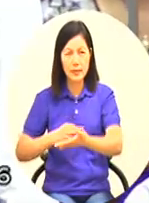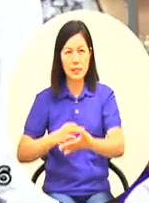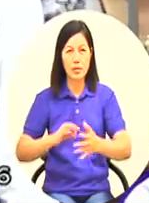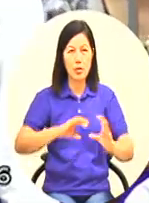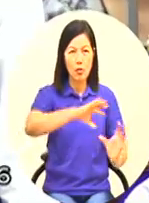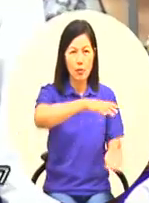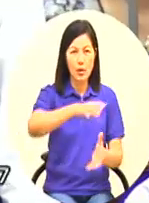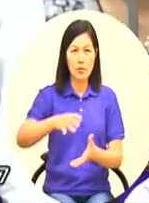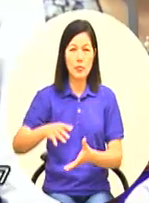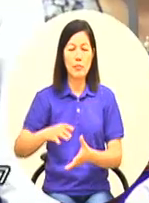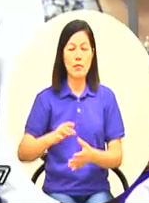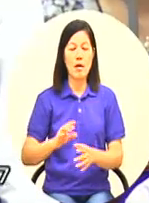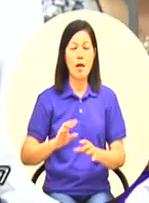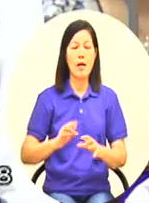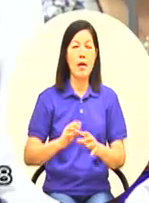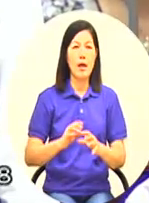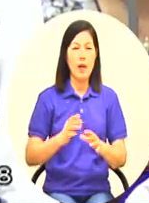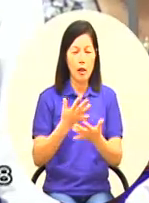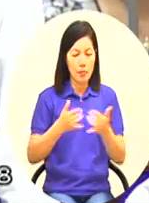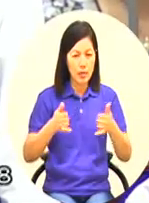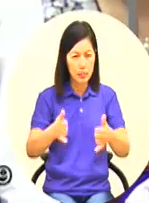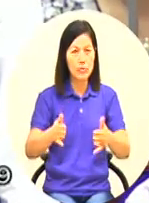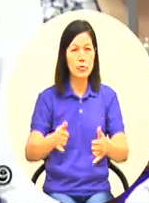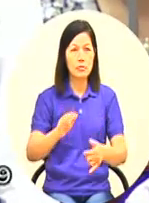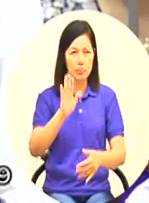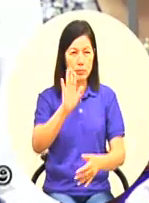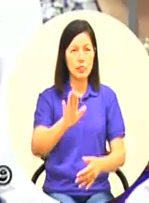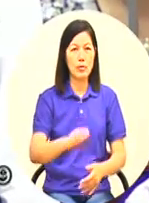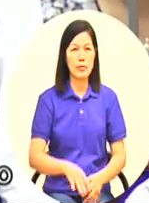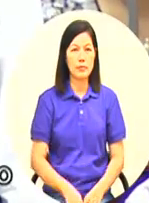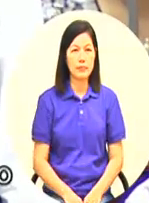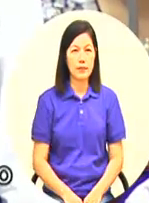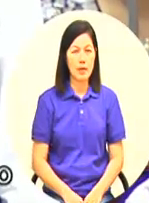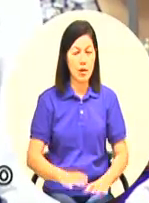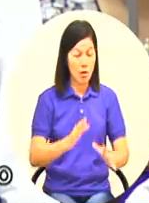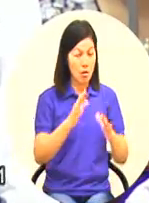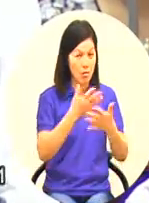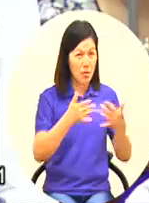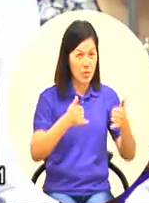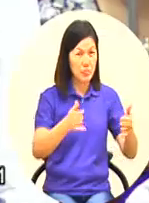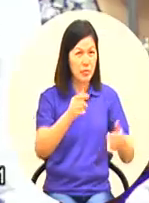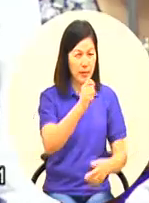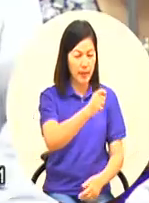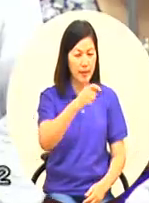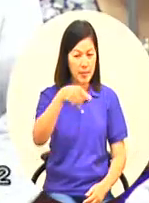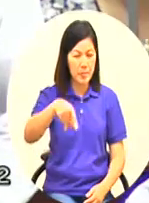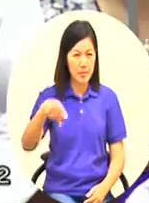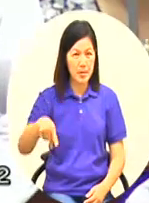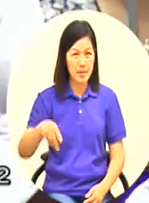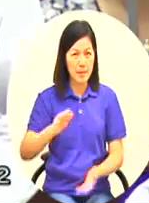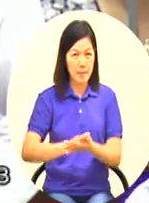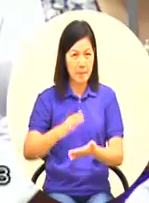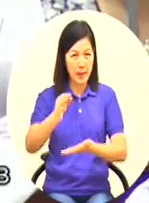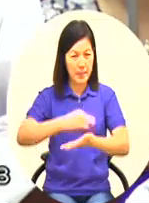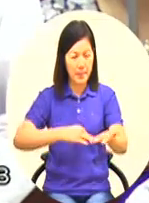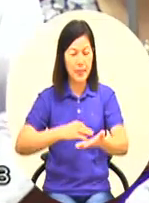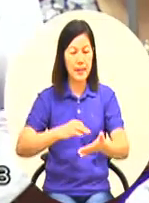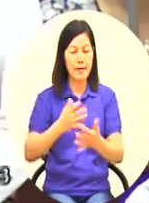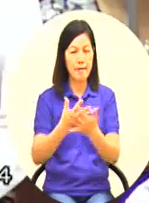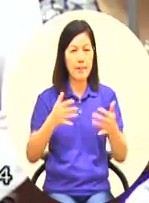趋势啊，而这个因为网络啊，现在所用的 APP 啊，包括拍卖网站啊，还